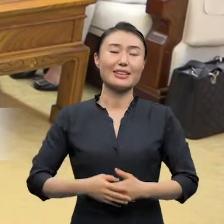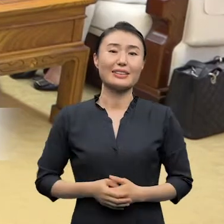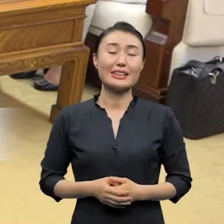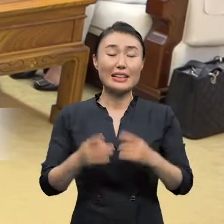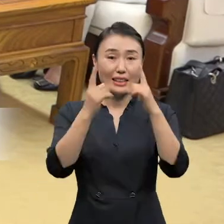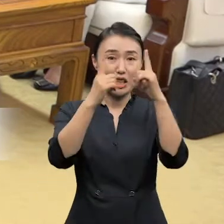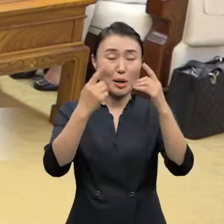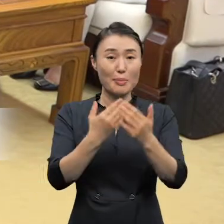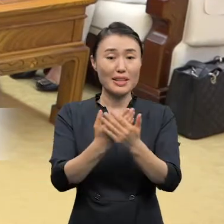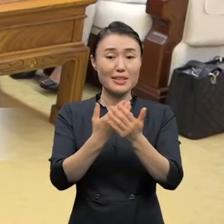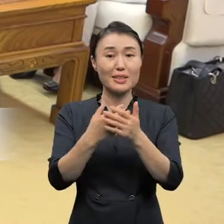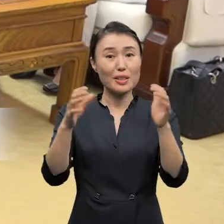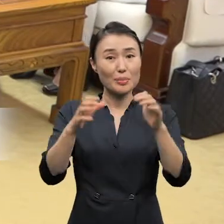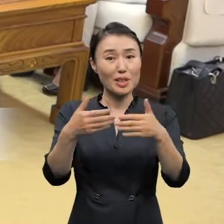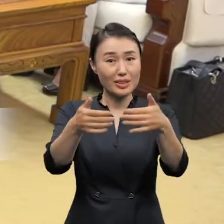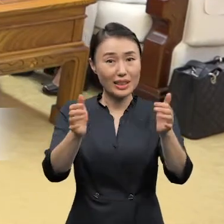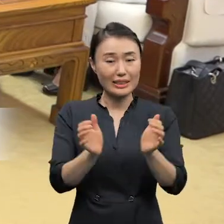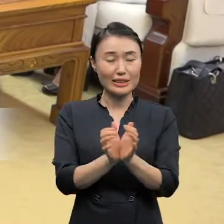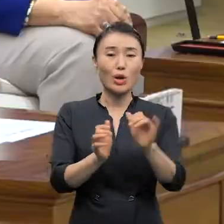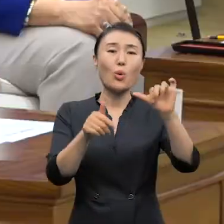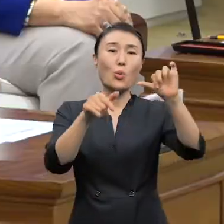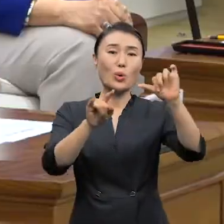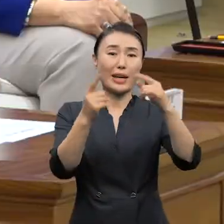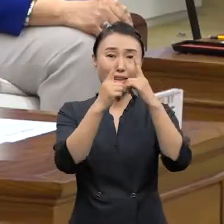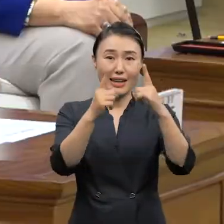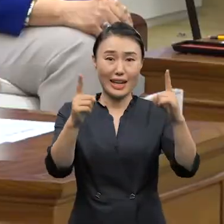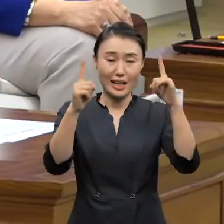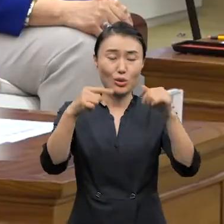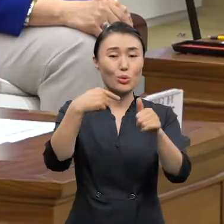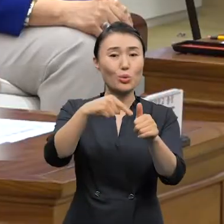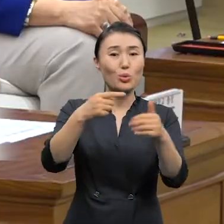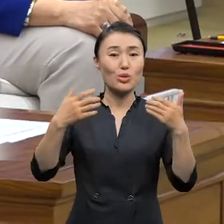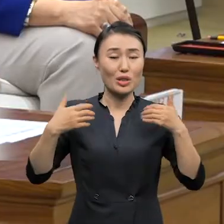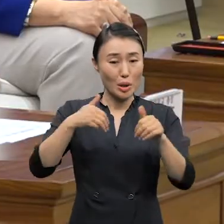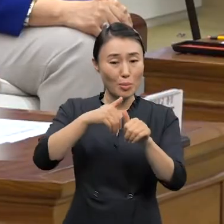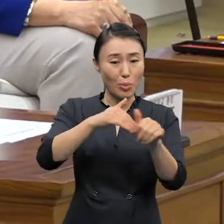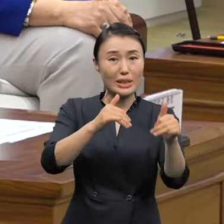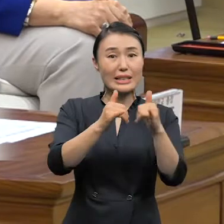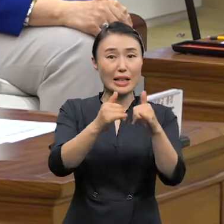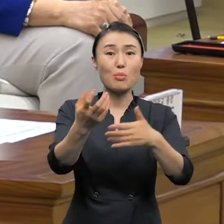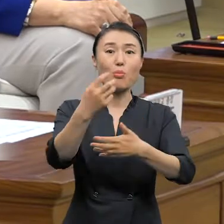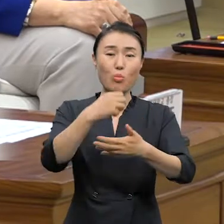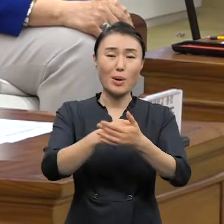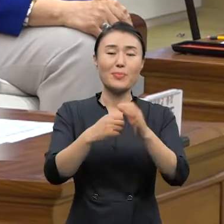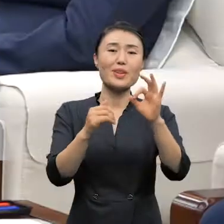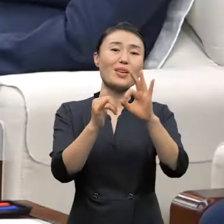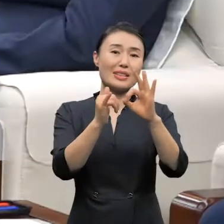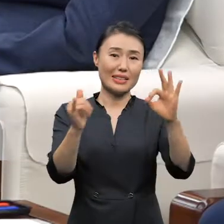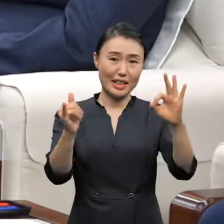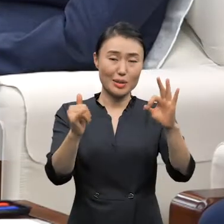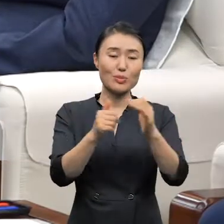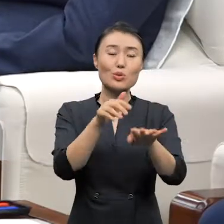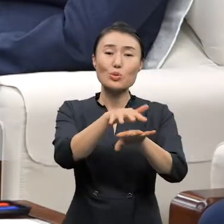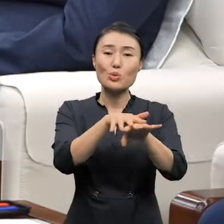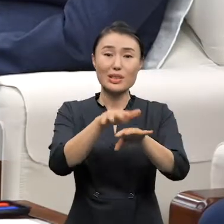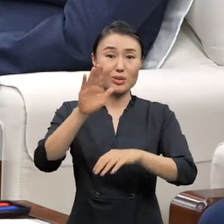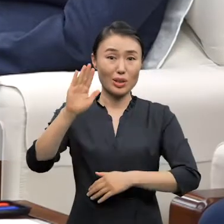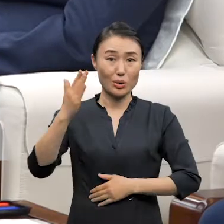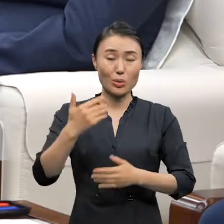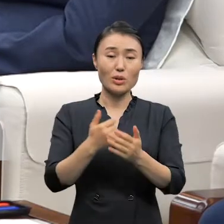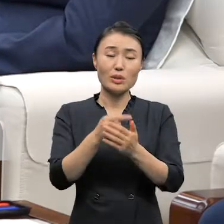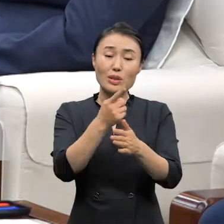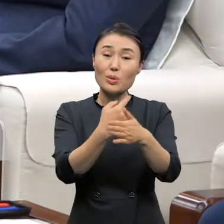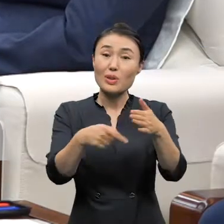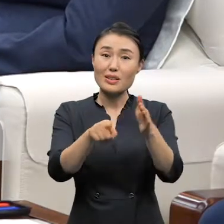대학 발전 협력단은 5개 대학과 교육청 등에서 파견한 인력을 포함해 총 10명의 규모로 구성됐으며, 이를